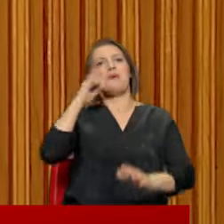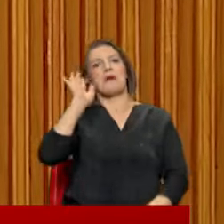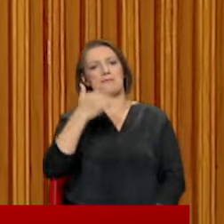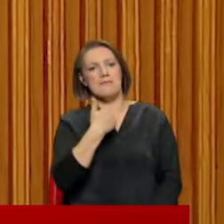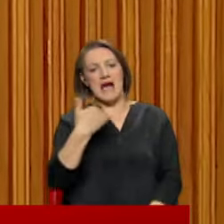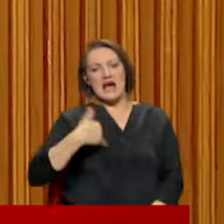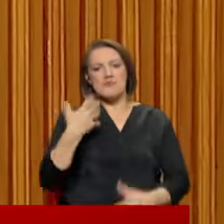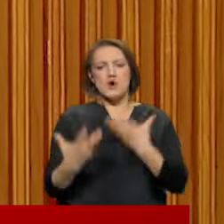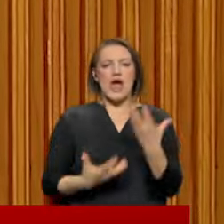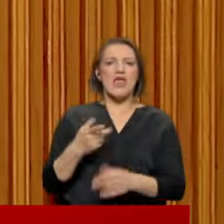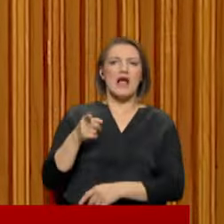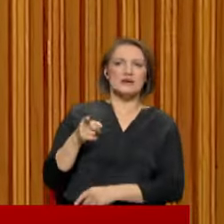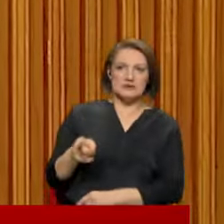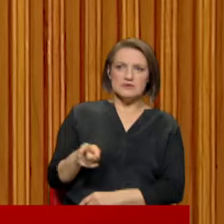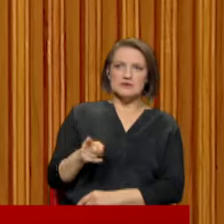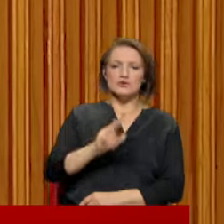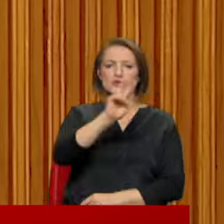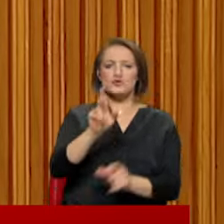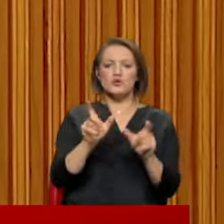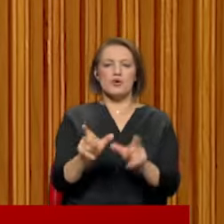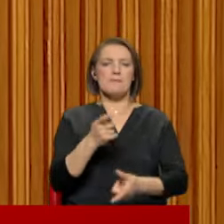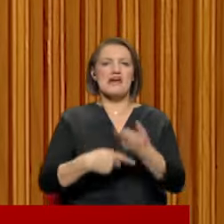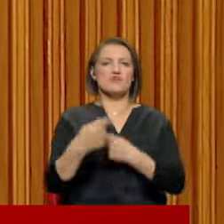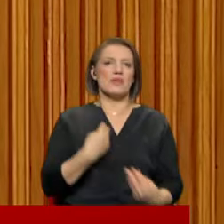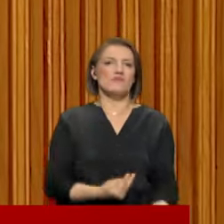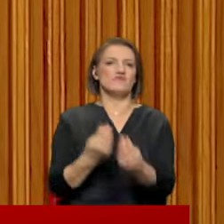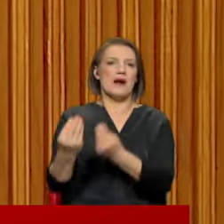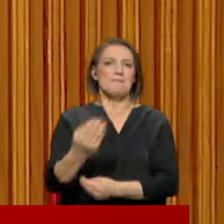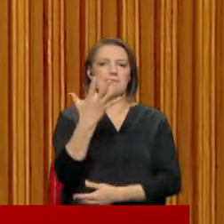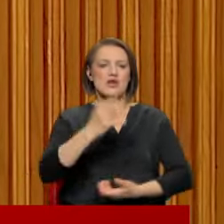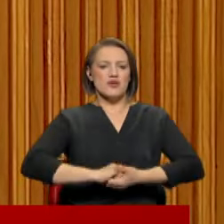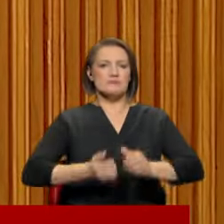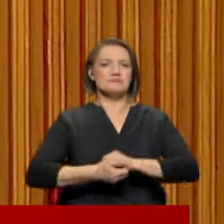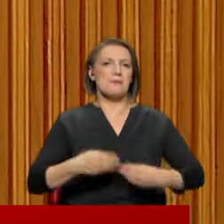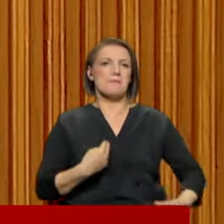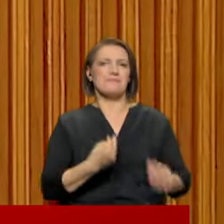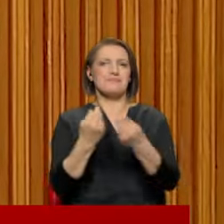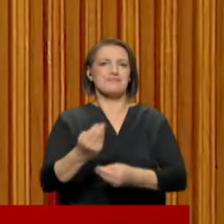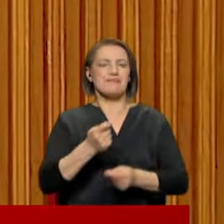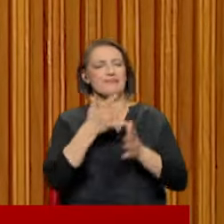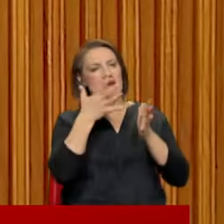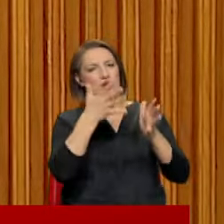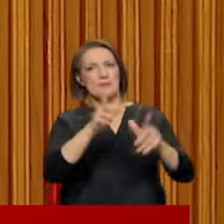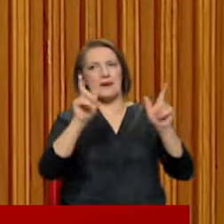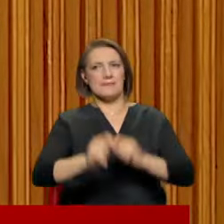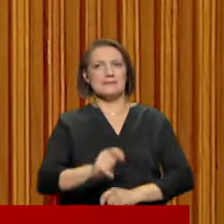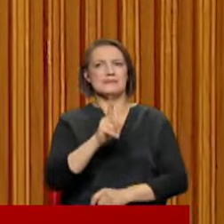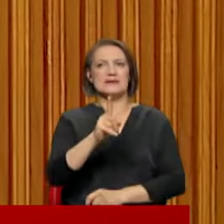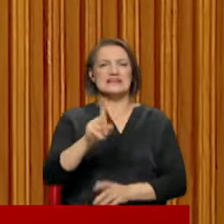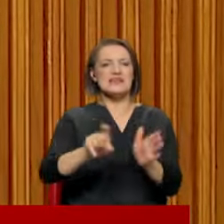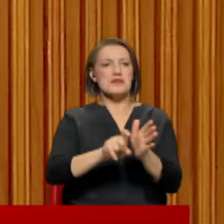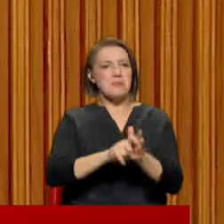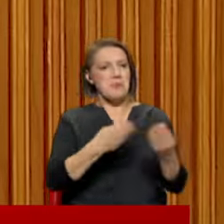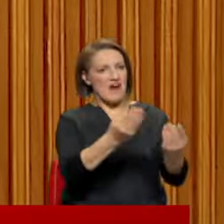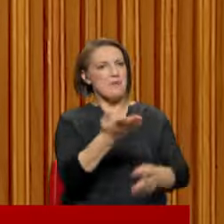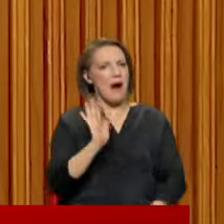Ben kamu kaynaklarını kur korumalı mevduata verdim. Beşli çeteye verdim. İsrafa verdim, seneye diploma